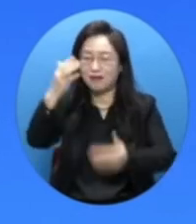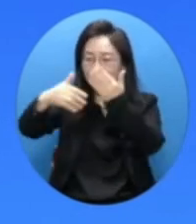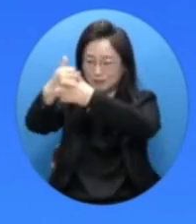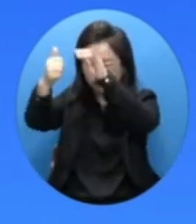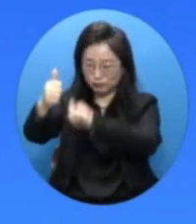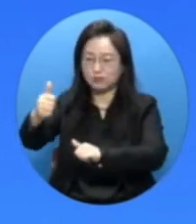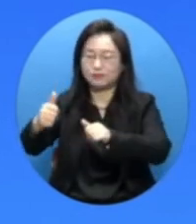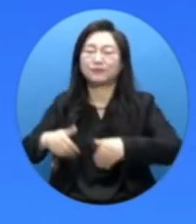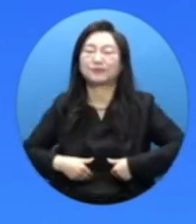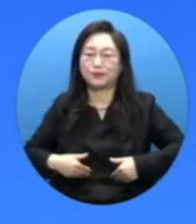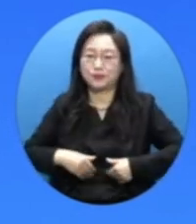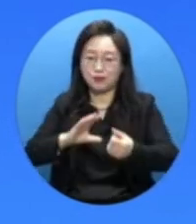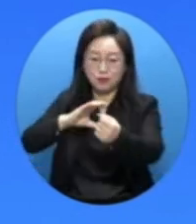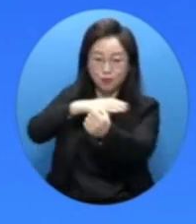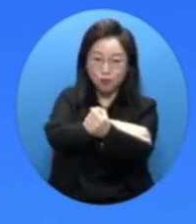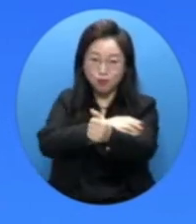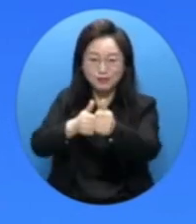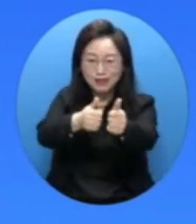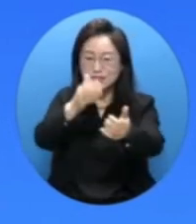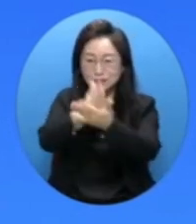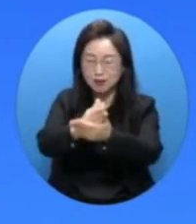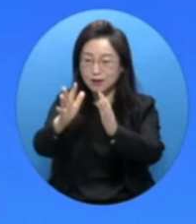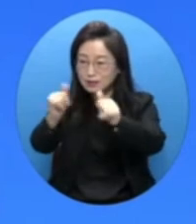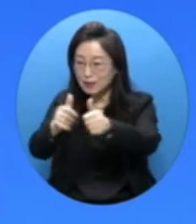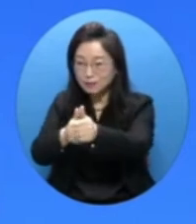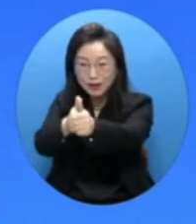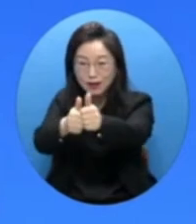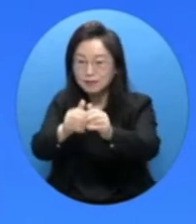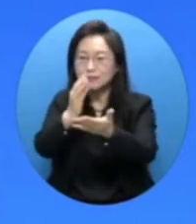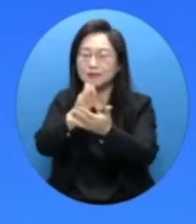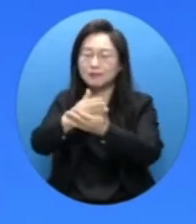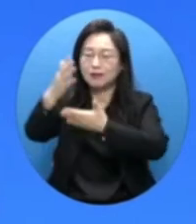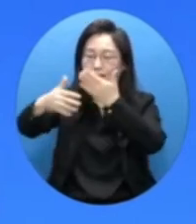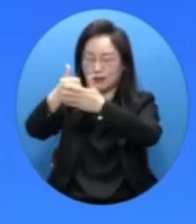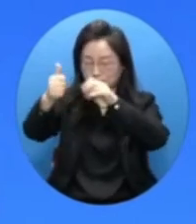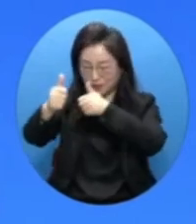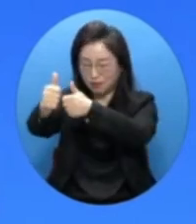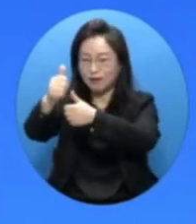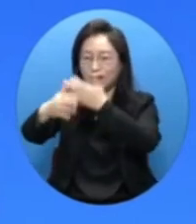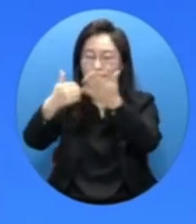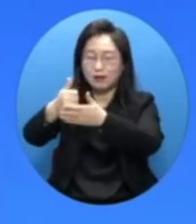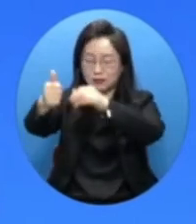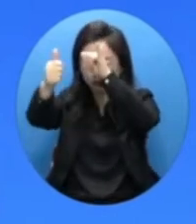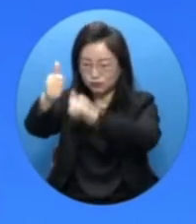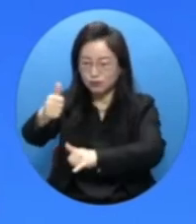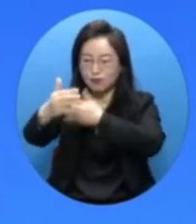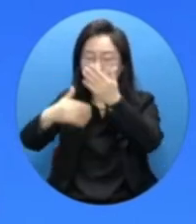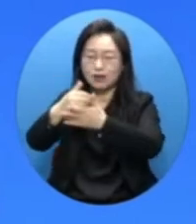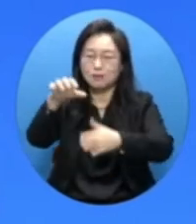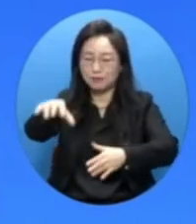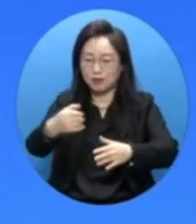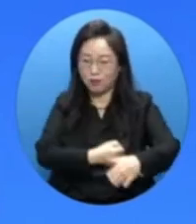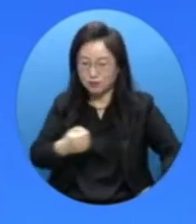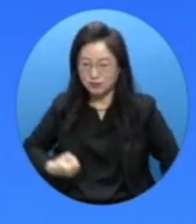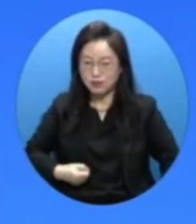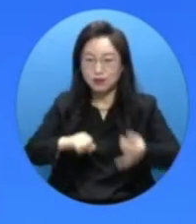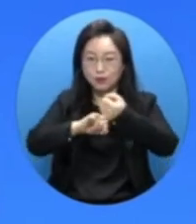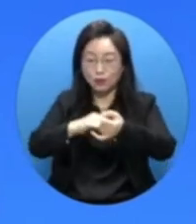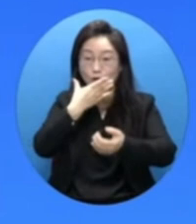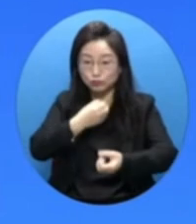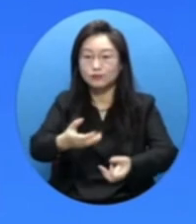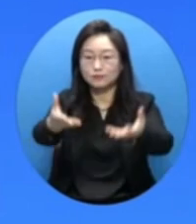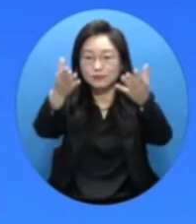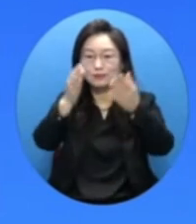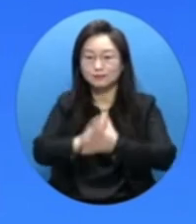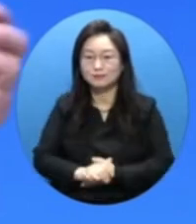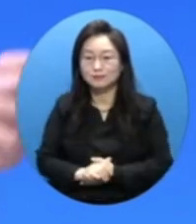충성해야 되는 것입니다 권력을 따라가지 말고 사람을 따라가지 말고 하나님을 따라가고 하나님의 충성하고 하나님의 헌신하는 여러분보다 되기를 주님의 이름으로 축원합니다